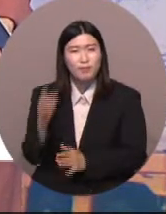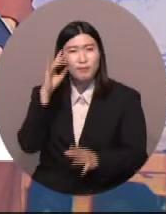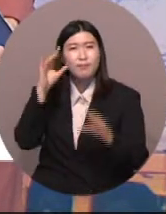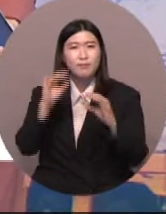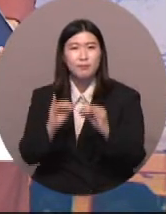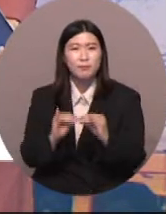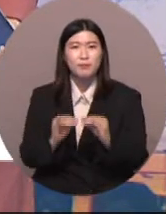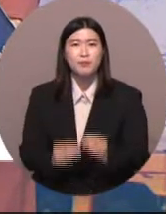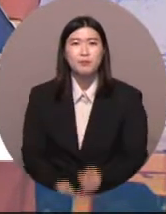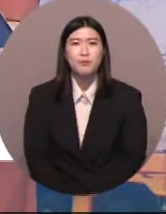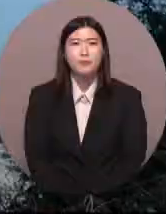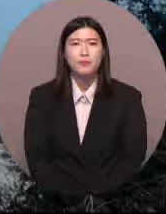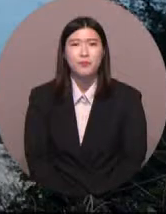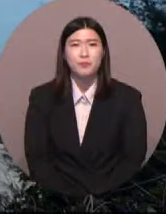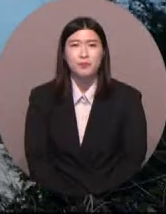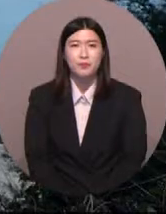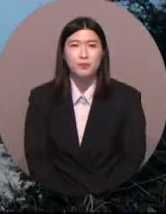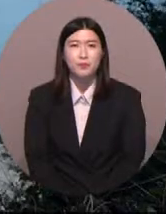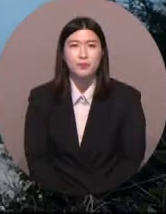기자 보도입니다.